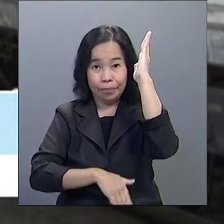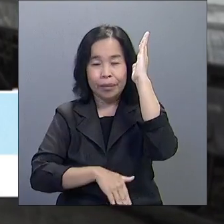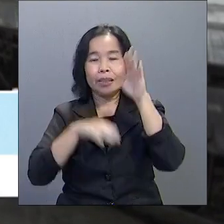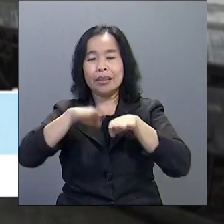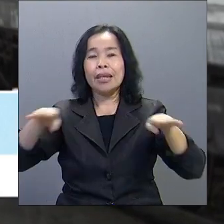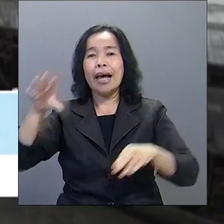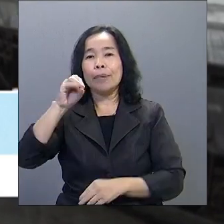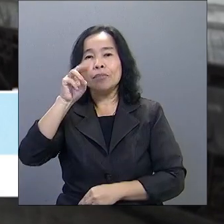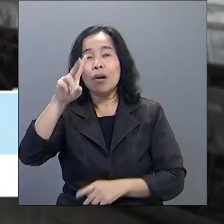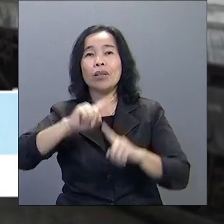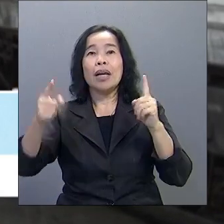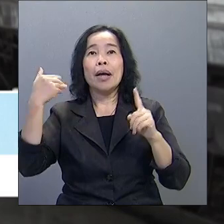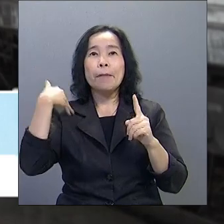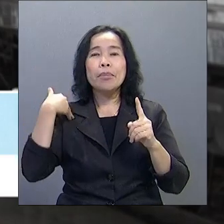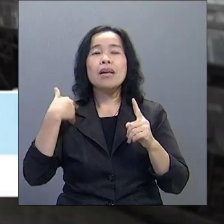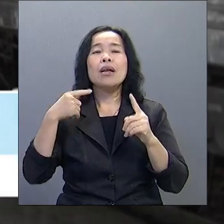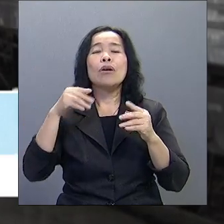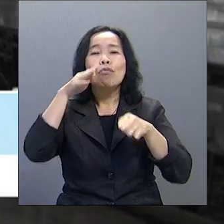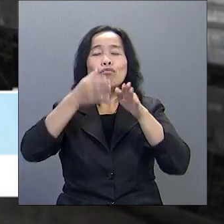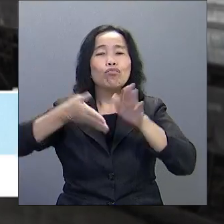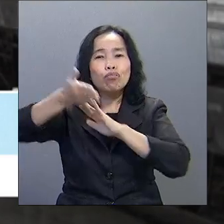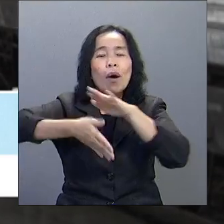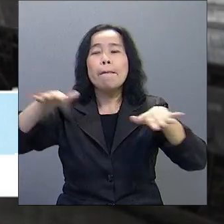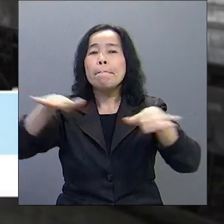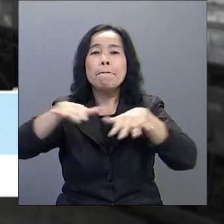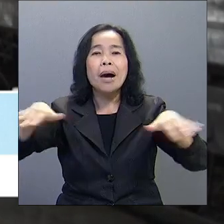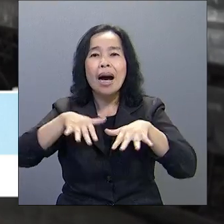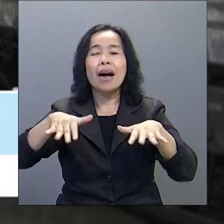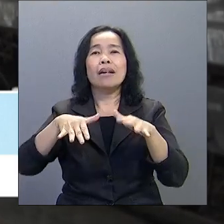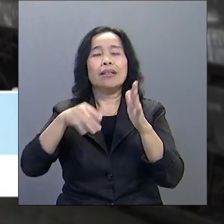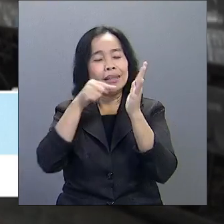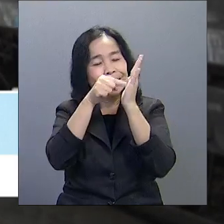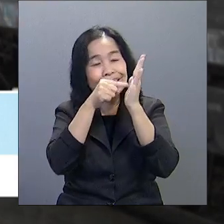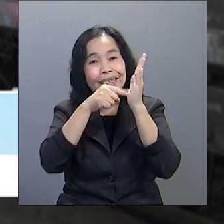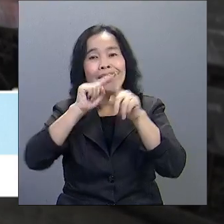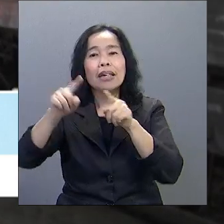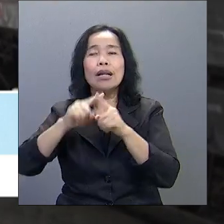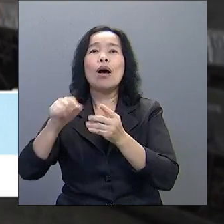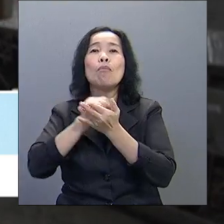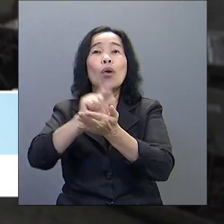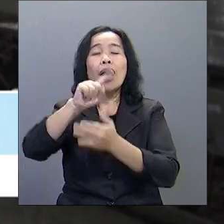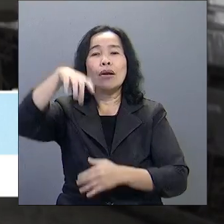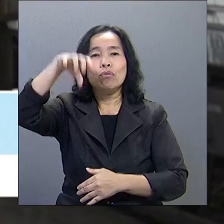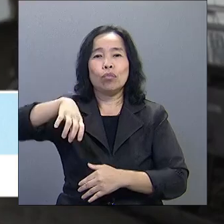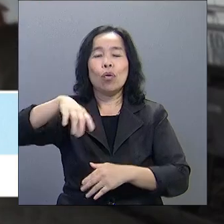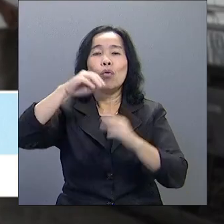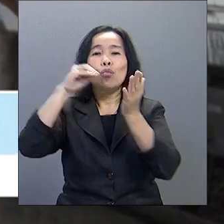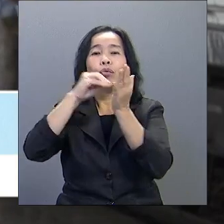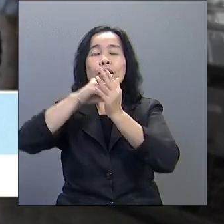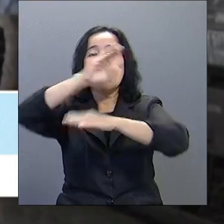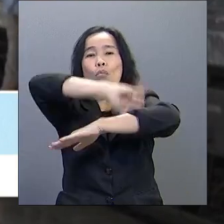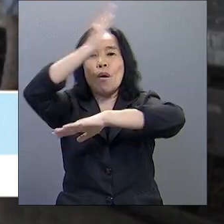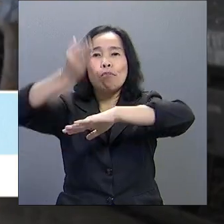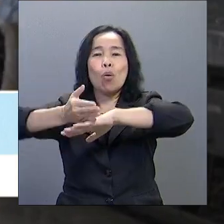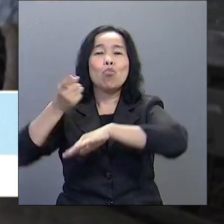ส่วนขบวนรถเชิงสังคมก็คือขบวนรถธรรมดารถชานเมืองยังคงให้บริการที่สถานีกรุงเทพฯก็คือสถานี